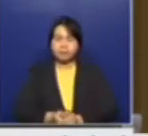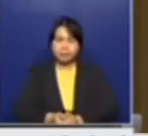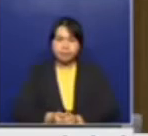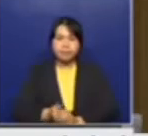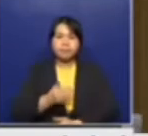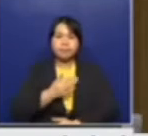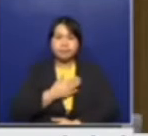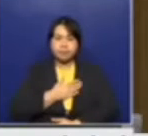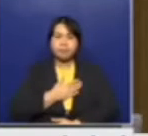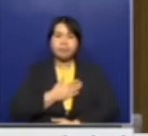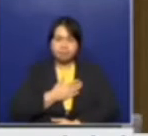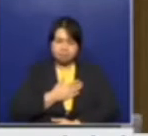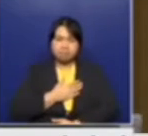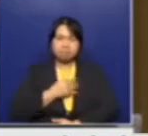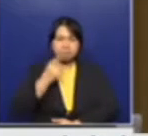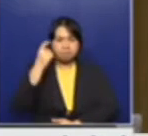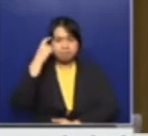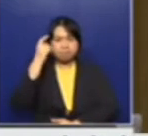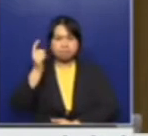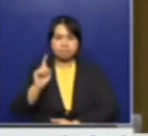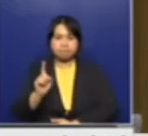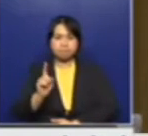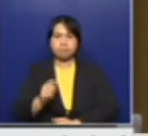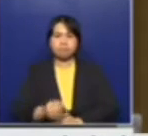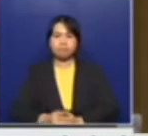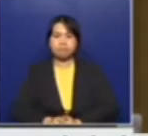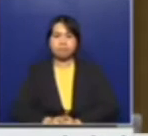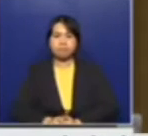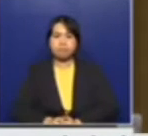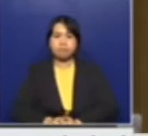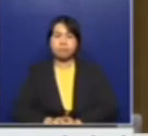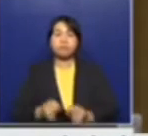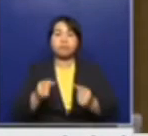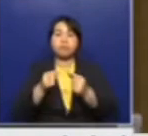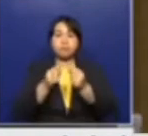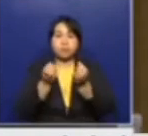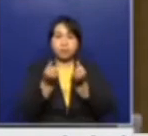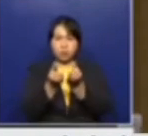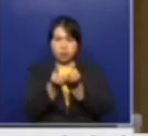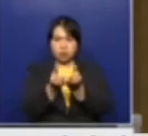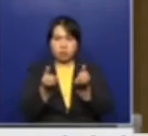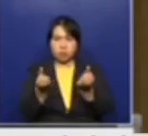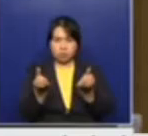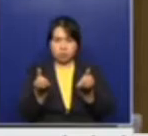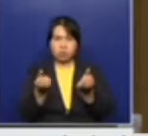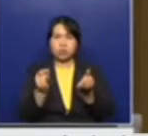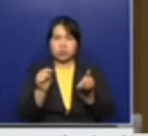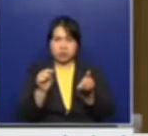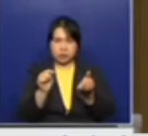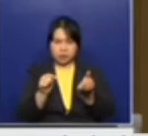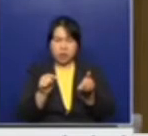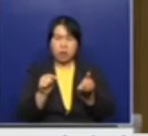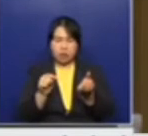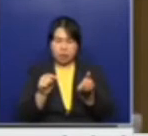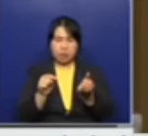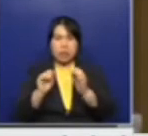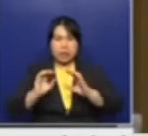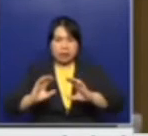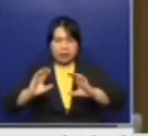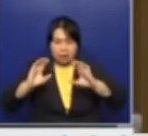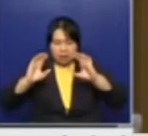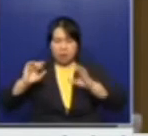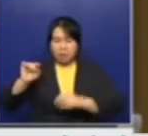ของผมนั้นผมมีความเห็นว่ารัฐธรรมนูญเป็นสิ่งที่น่าจะรัฐบาลน่าจะ